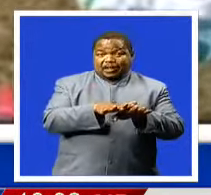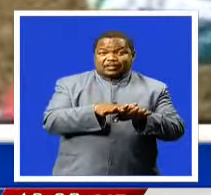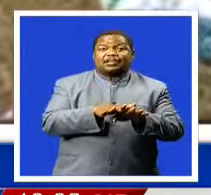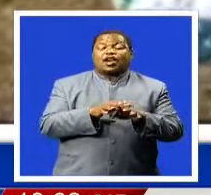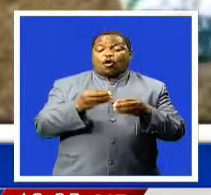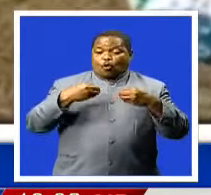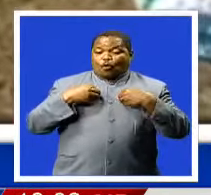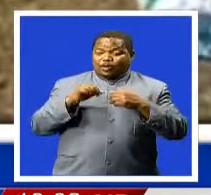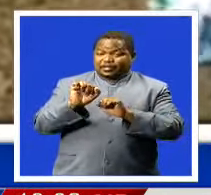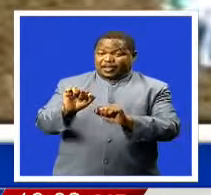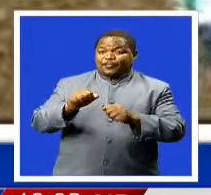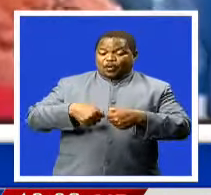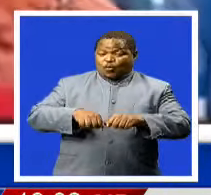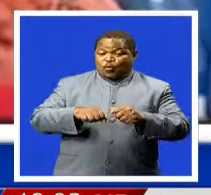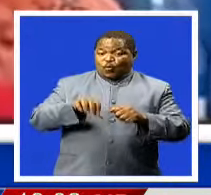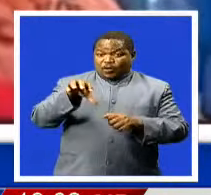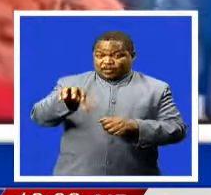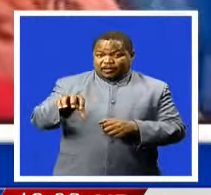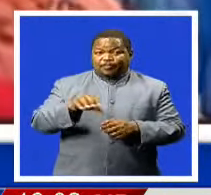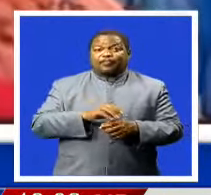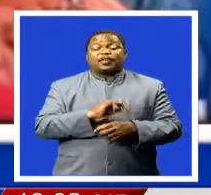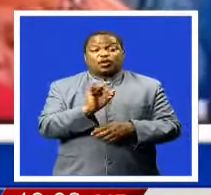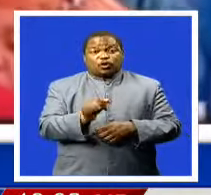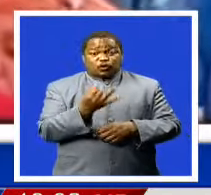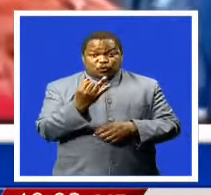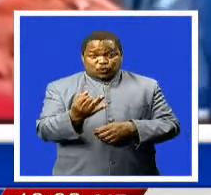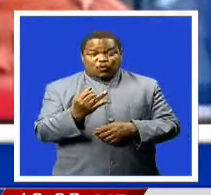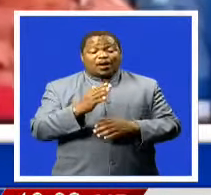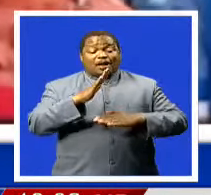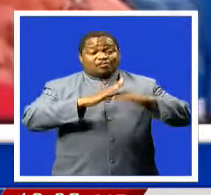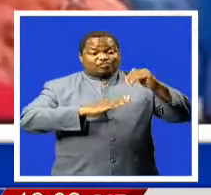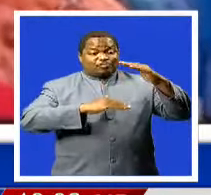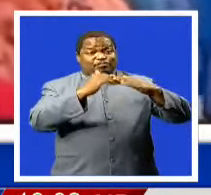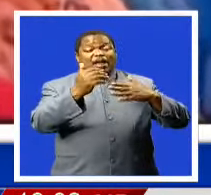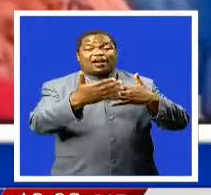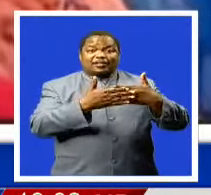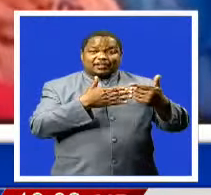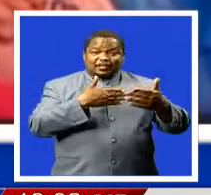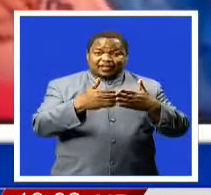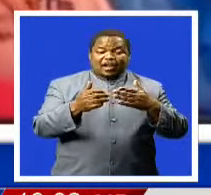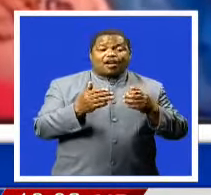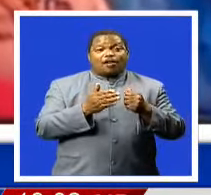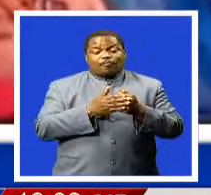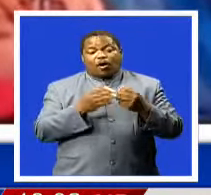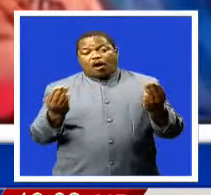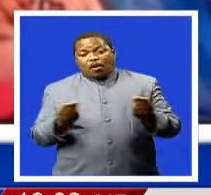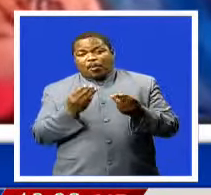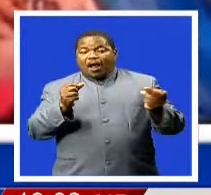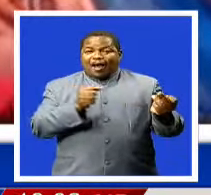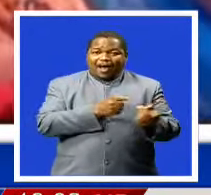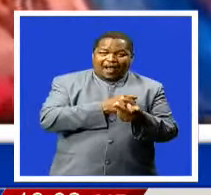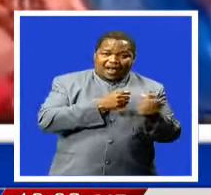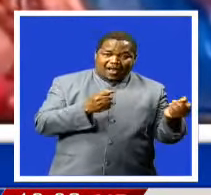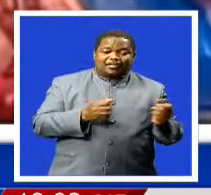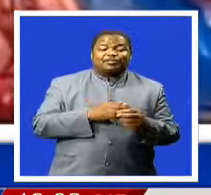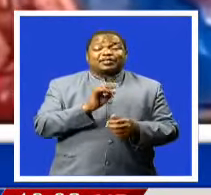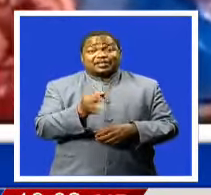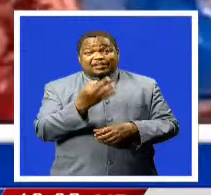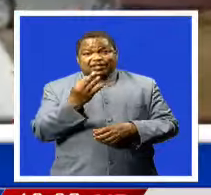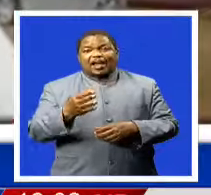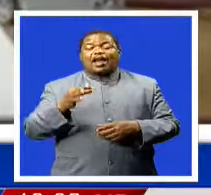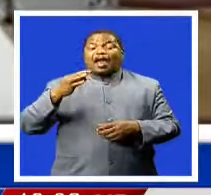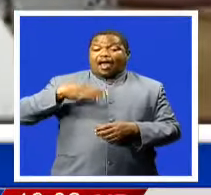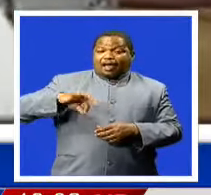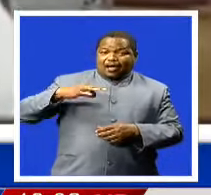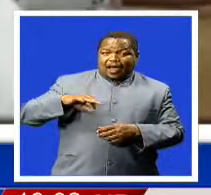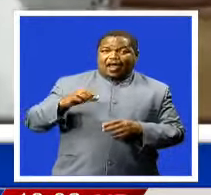yekuthunga tinhlelo temakhono ekuhlabela kanye neluhlelo lwekupha abafunzi kwekuthi gcebana basemfu lenipheceleti sanitary